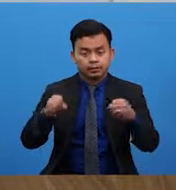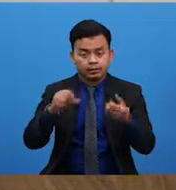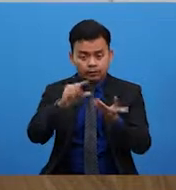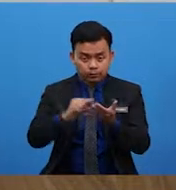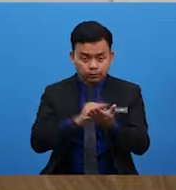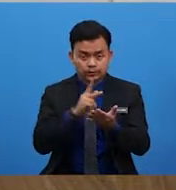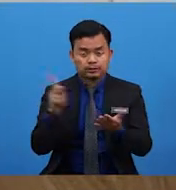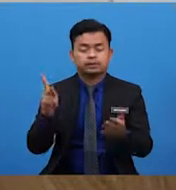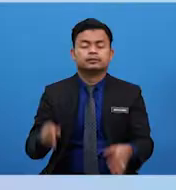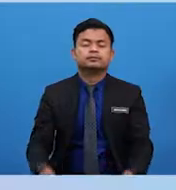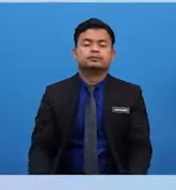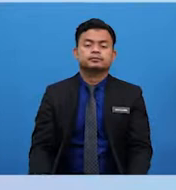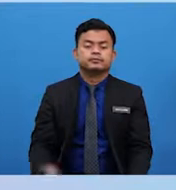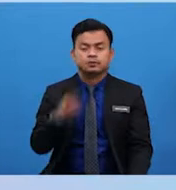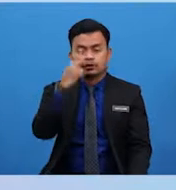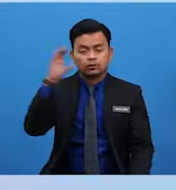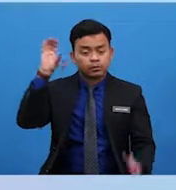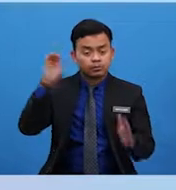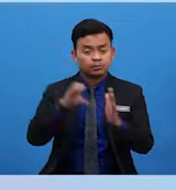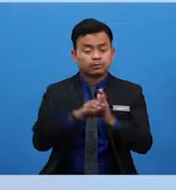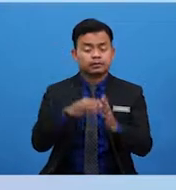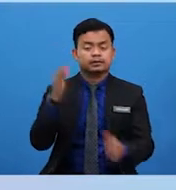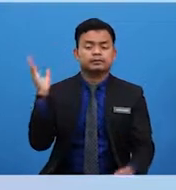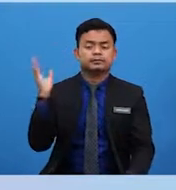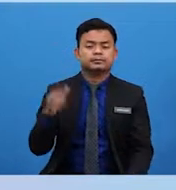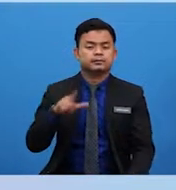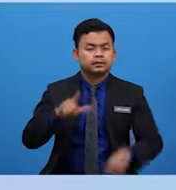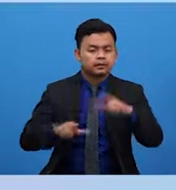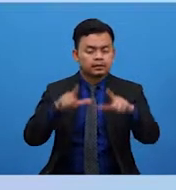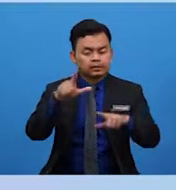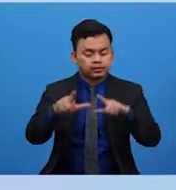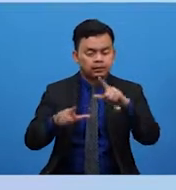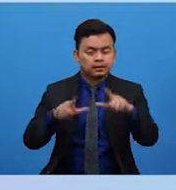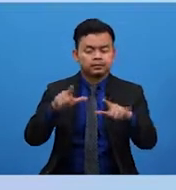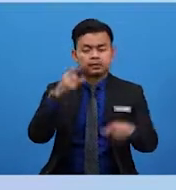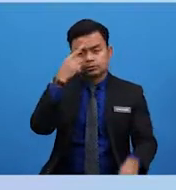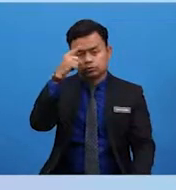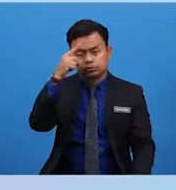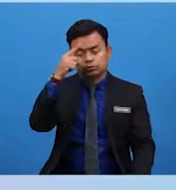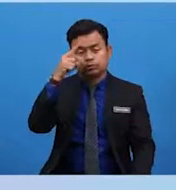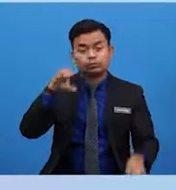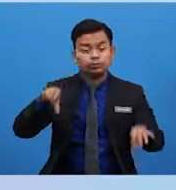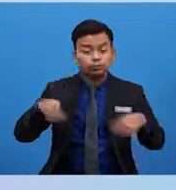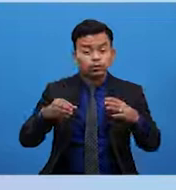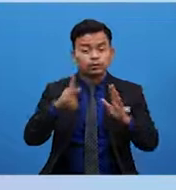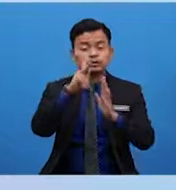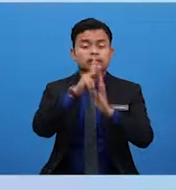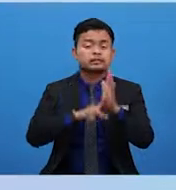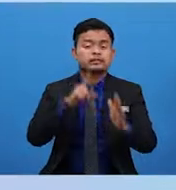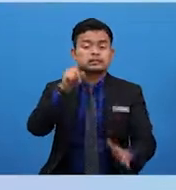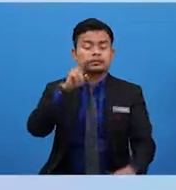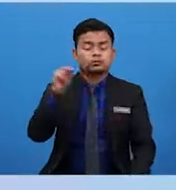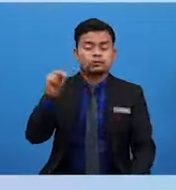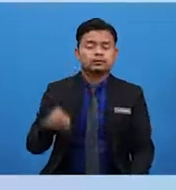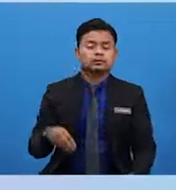lebih jelasnya Coba kita lihat gambar ini langkah-demi-langkah untuk menghasilkan kesatuan dari sini